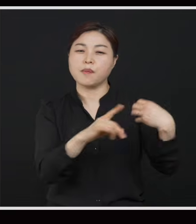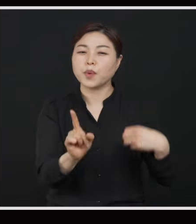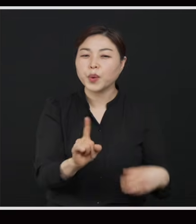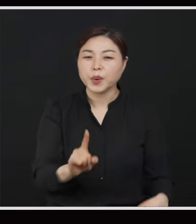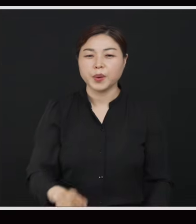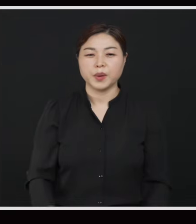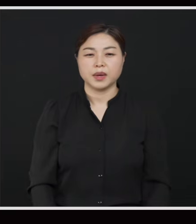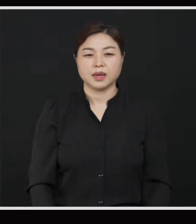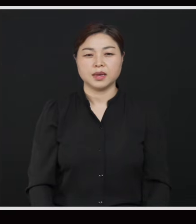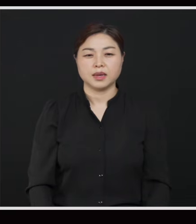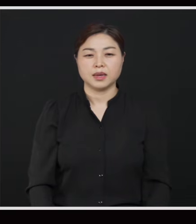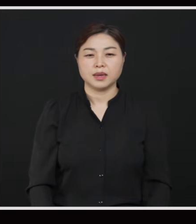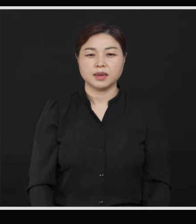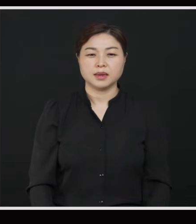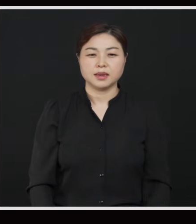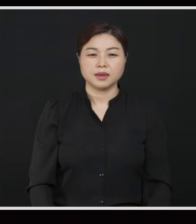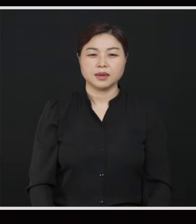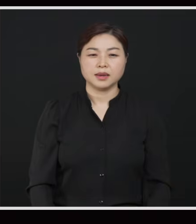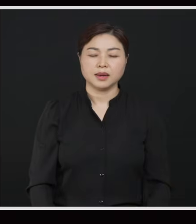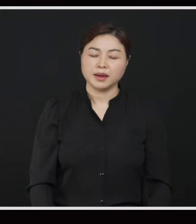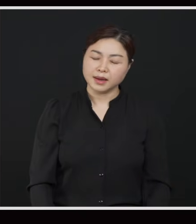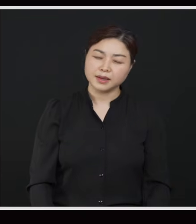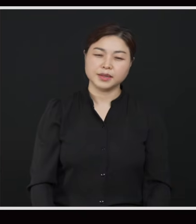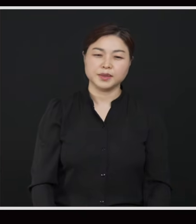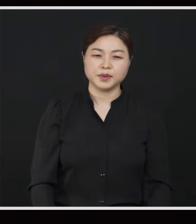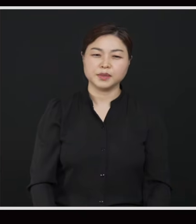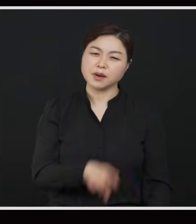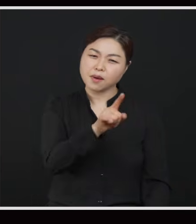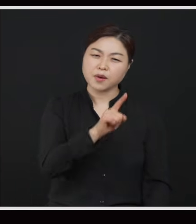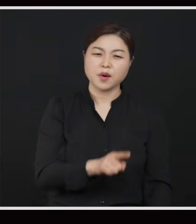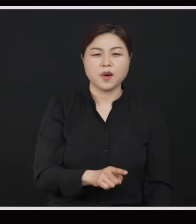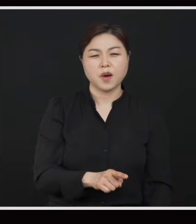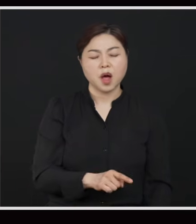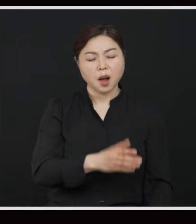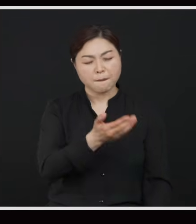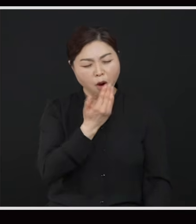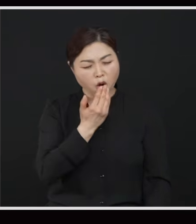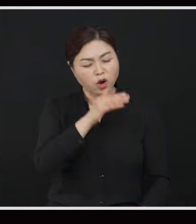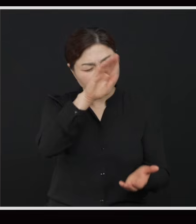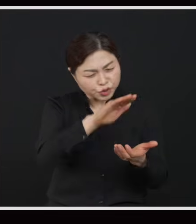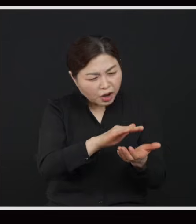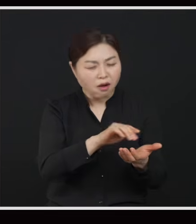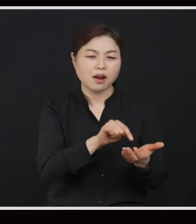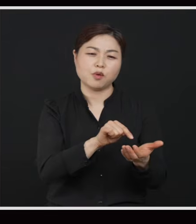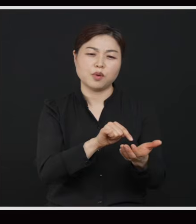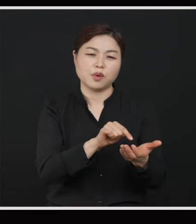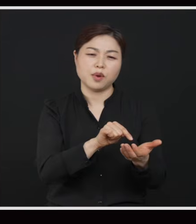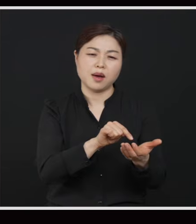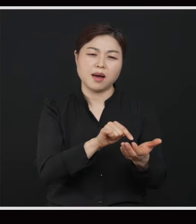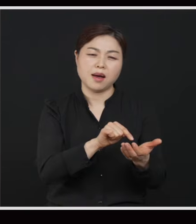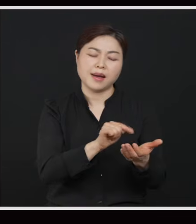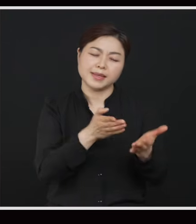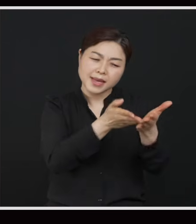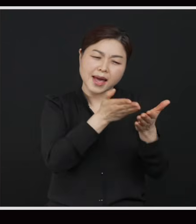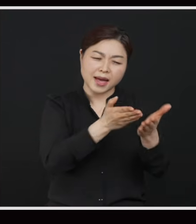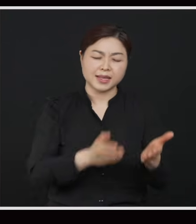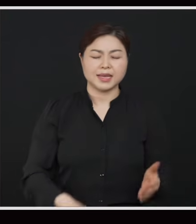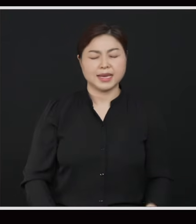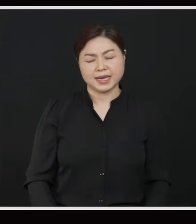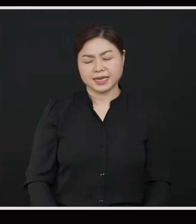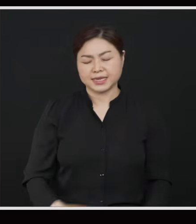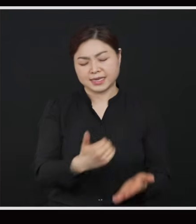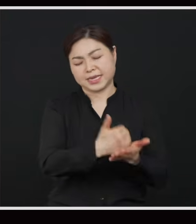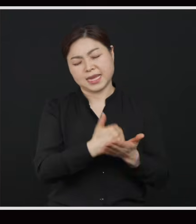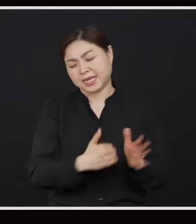많이 피드백 받는 것 중에 하나가 또 뭘 사람을 먹을 걸 적게 먹으라 그러고